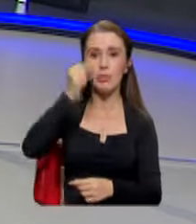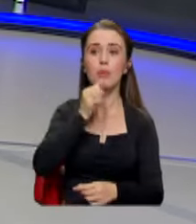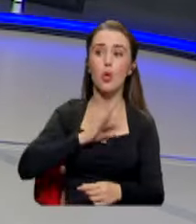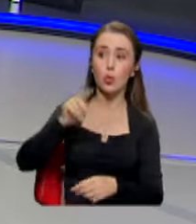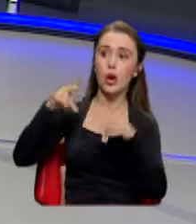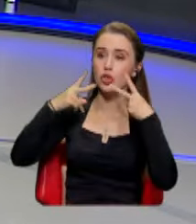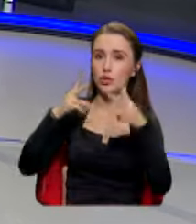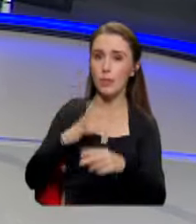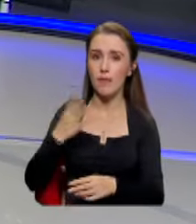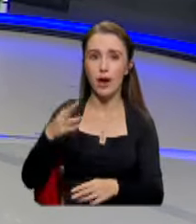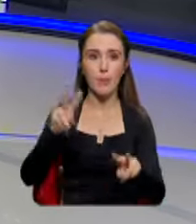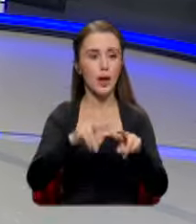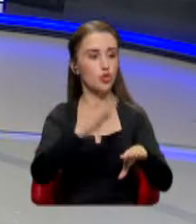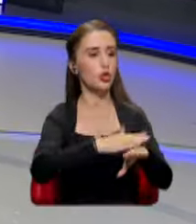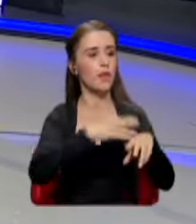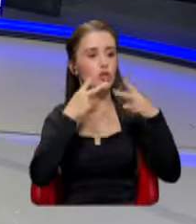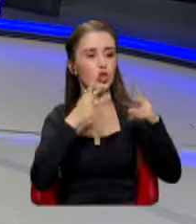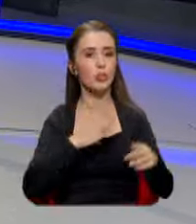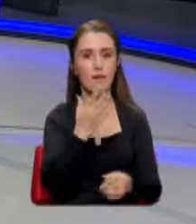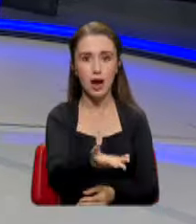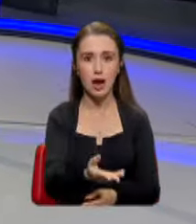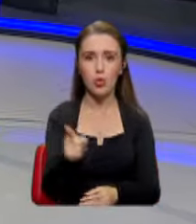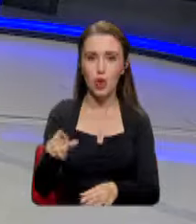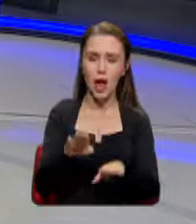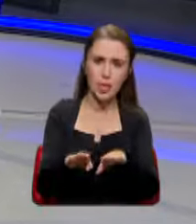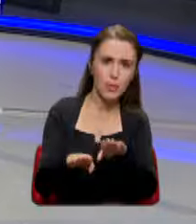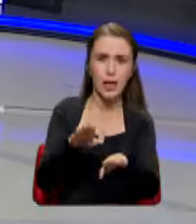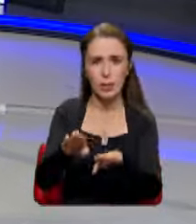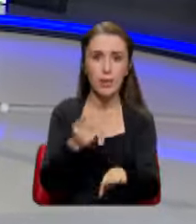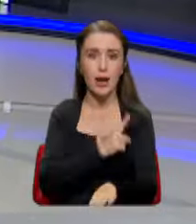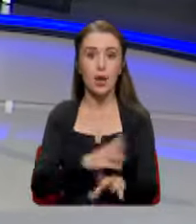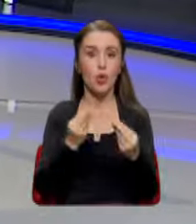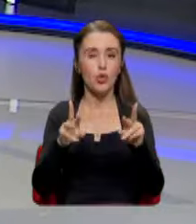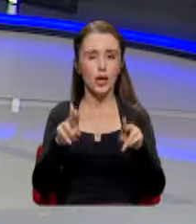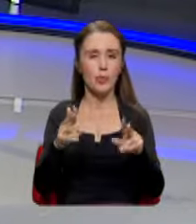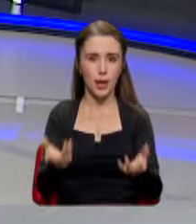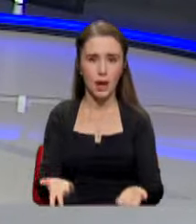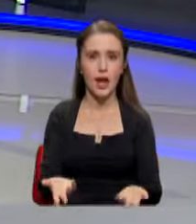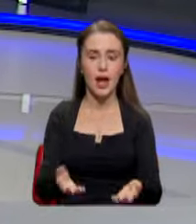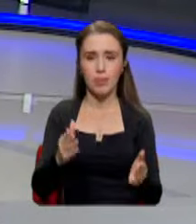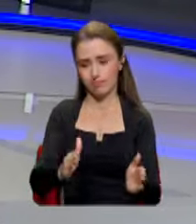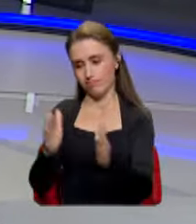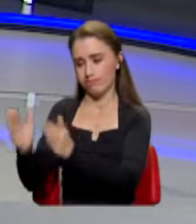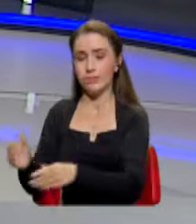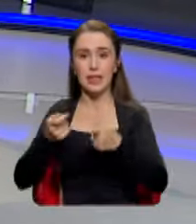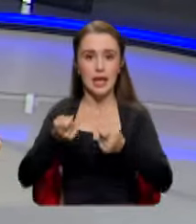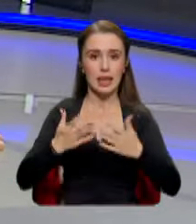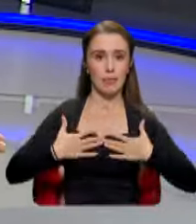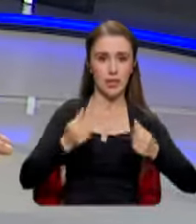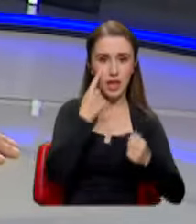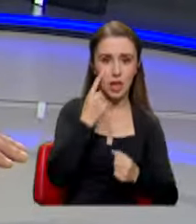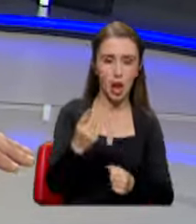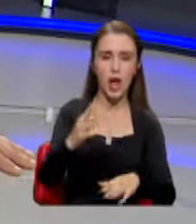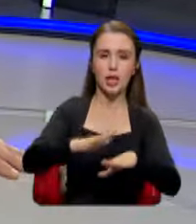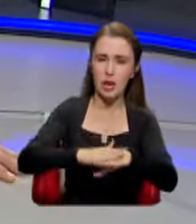açıklamaları var bir Yavaş'ın açıklamaları var Bunlar ad adım adım adaylığa gidiyor gibi görünüyor öte yandan eğitimde ve sağlıkta